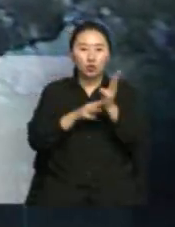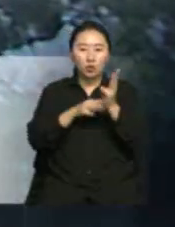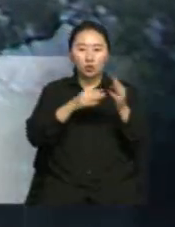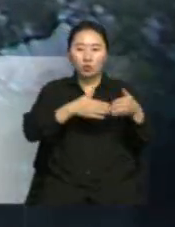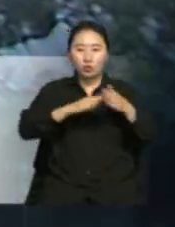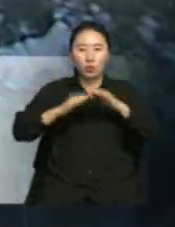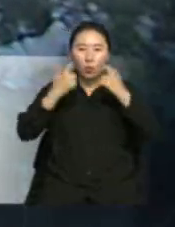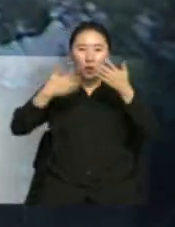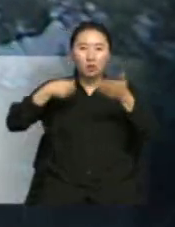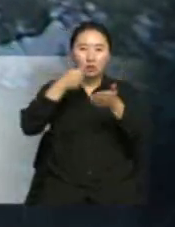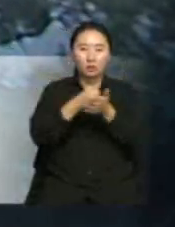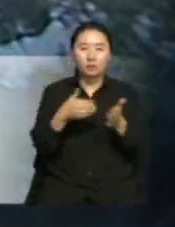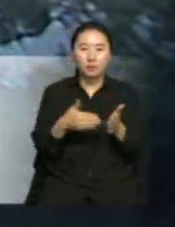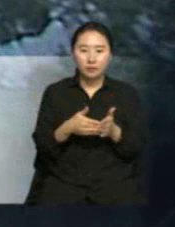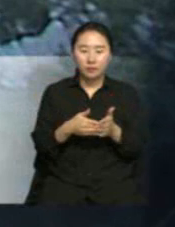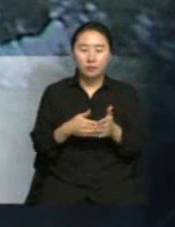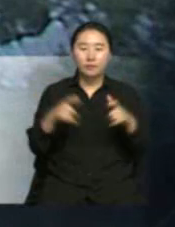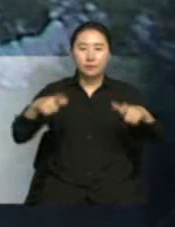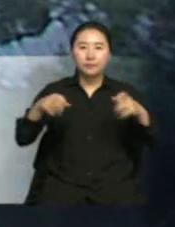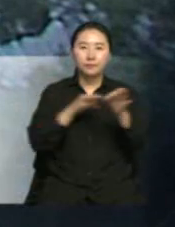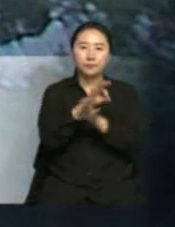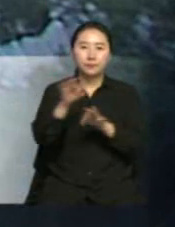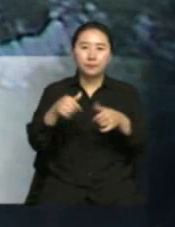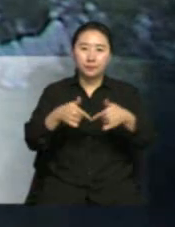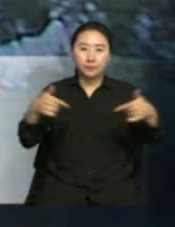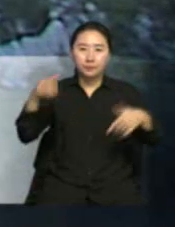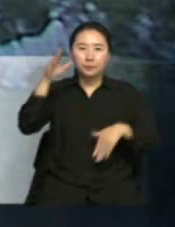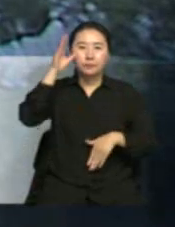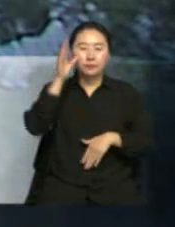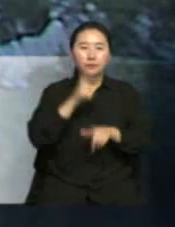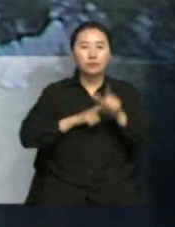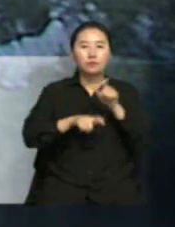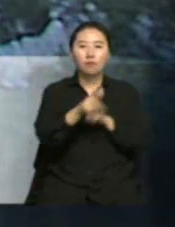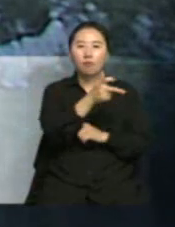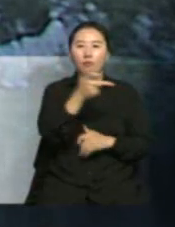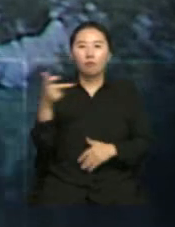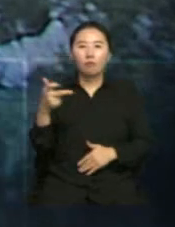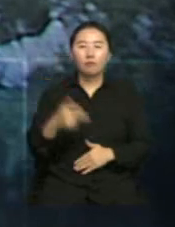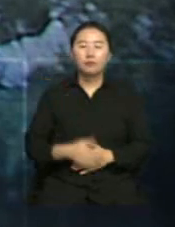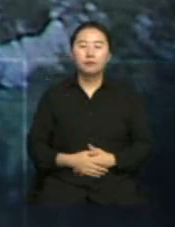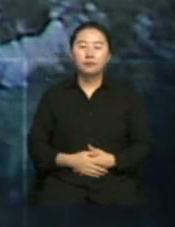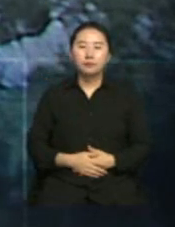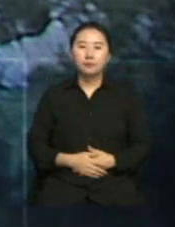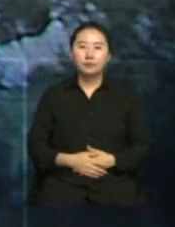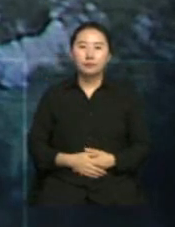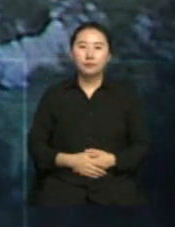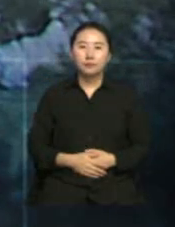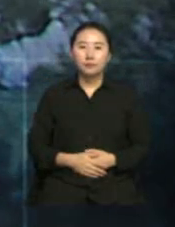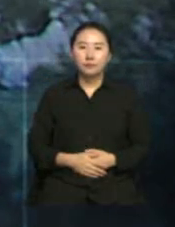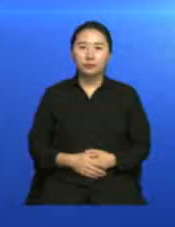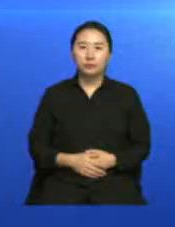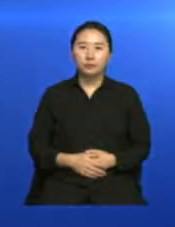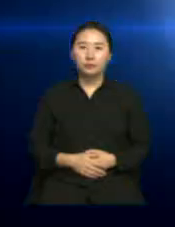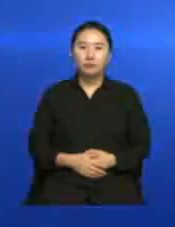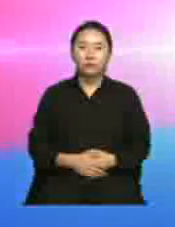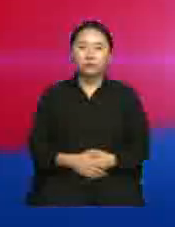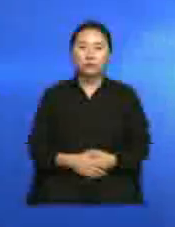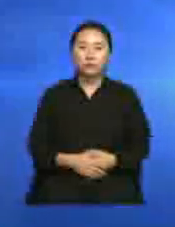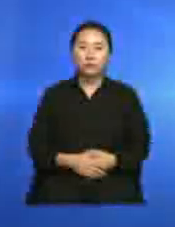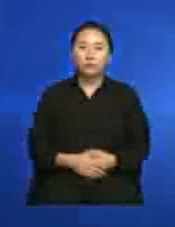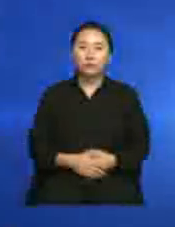유치가 확정됐는데요. 이에 지역 경제 활성화에 대한 기대감도 커지고 있습니다. 첫 소식 앵커 보도입니다.